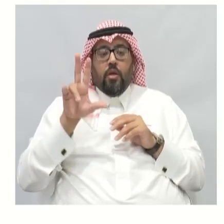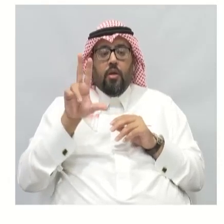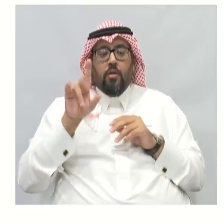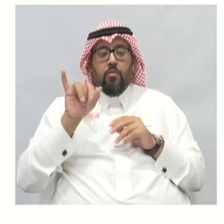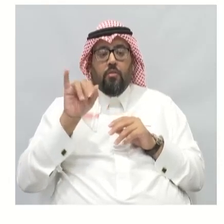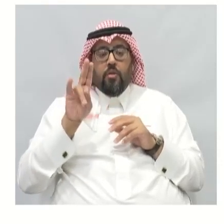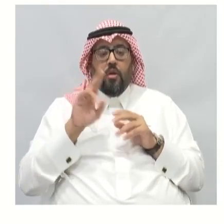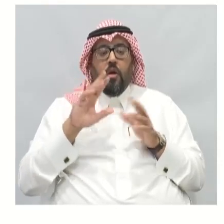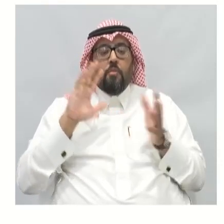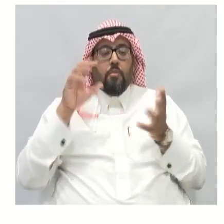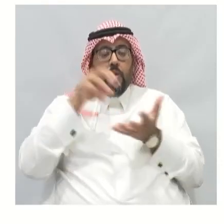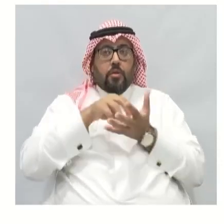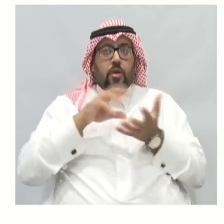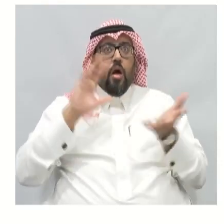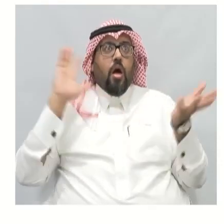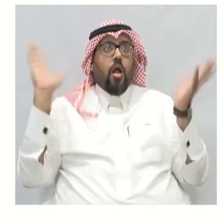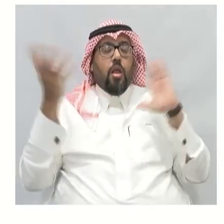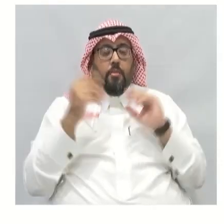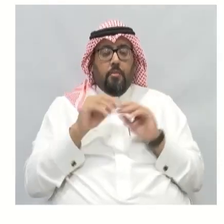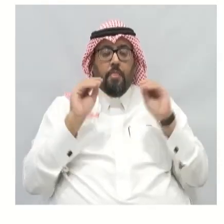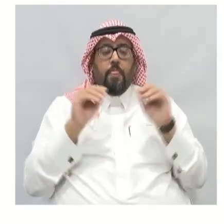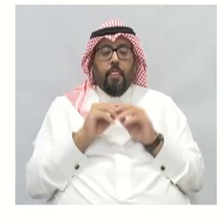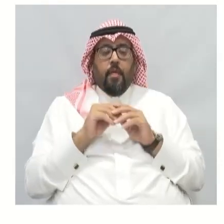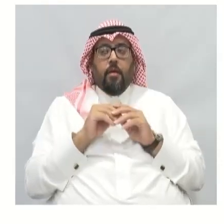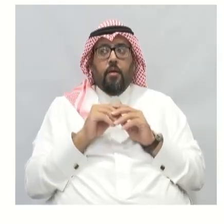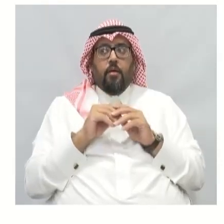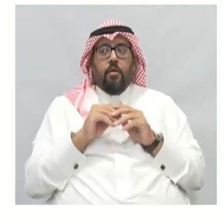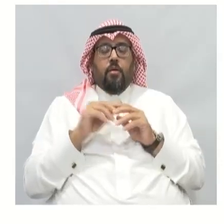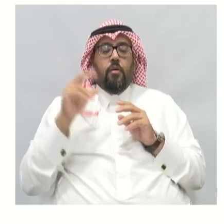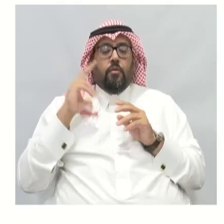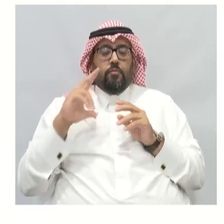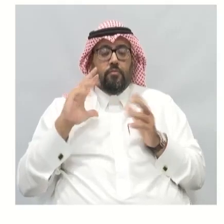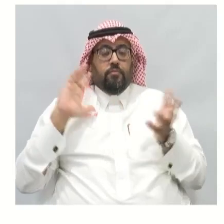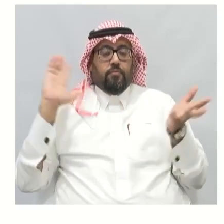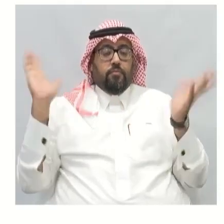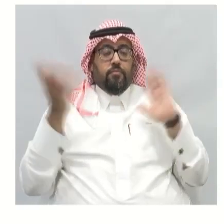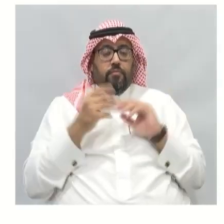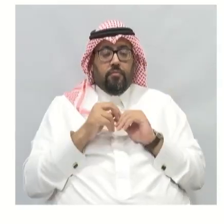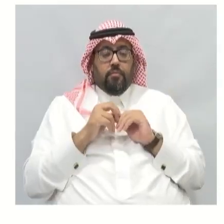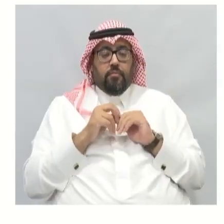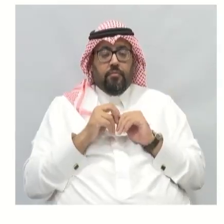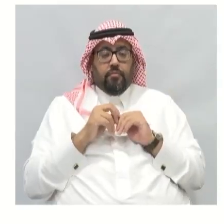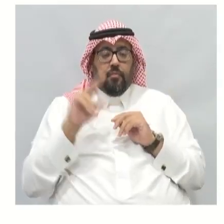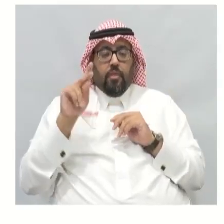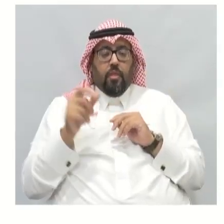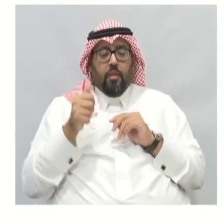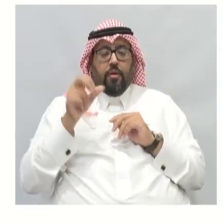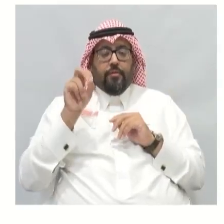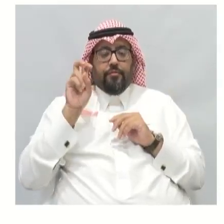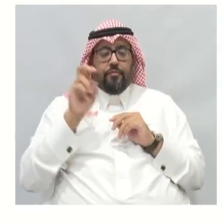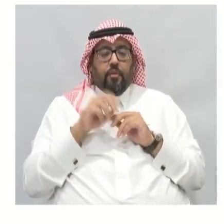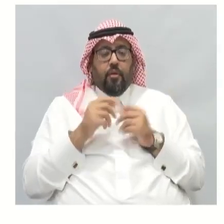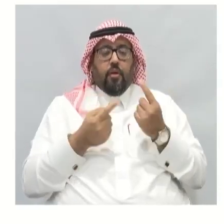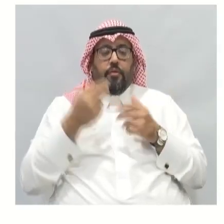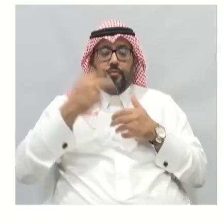واهميه عالميه كبيره جدا حيث تعد من اغنى دول العالم لهذه المعادن وانتاج